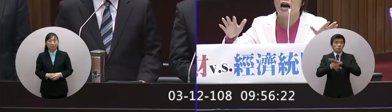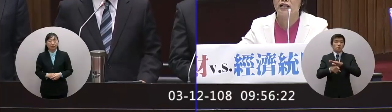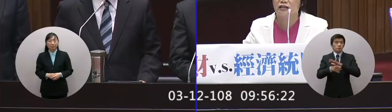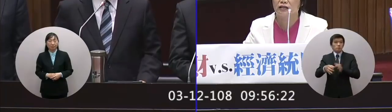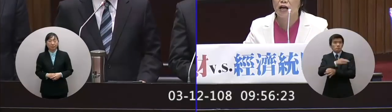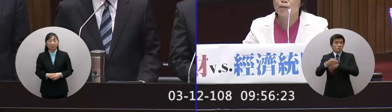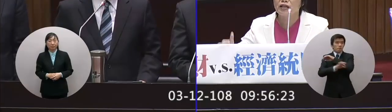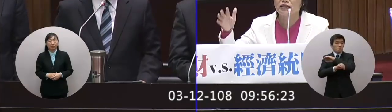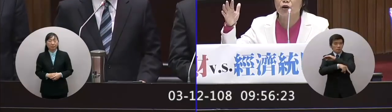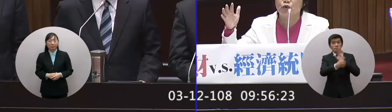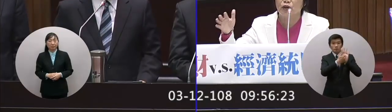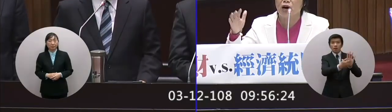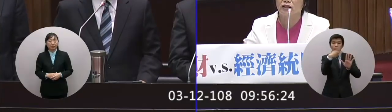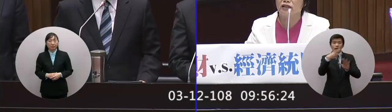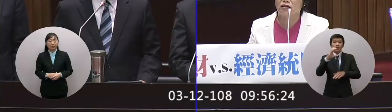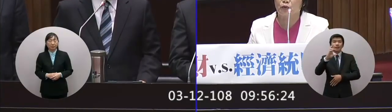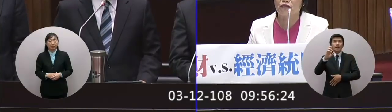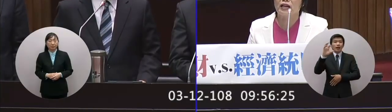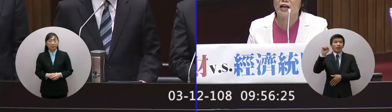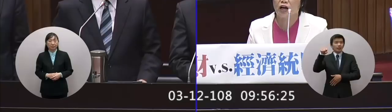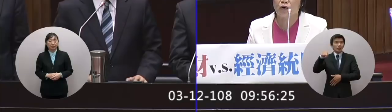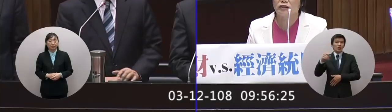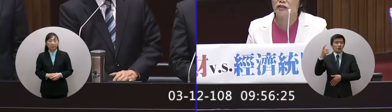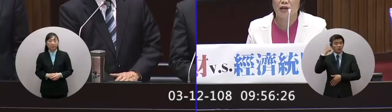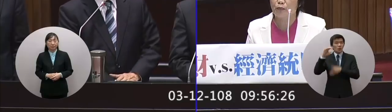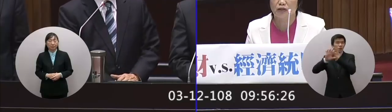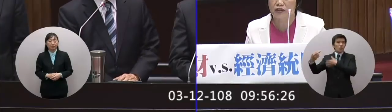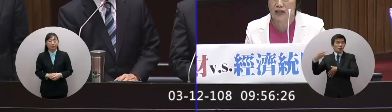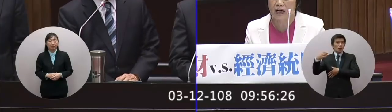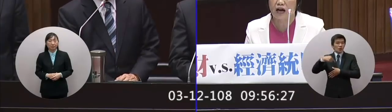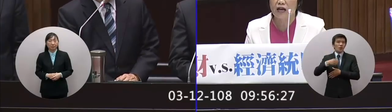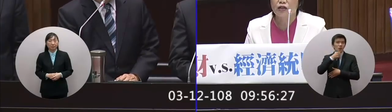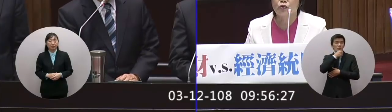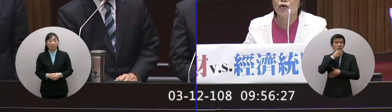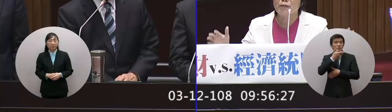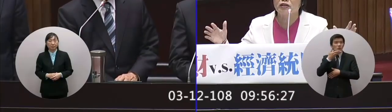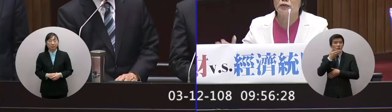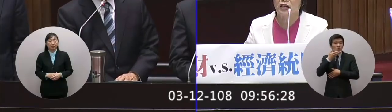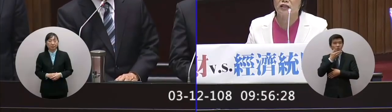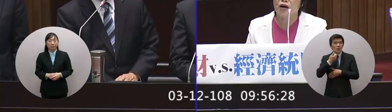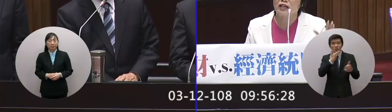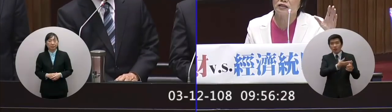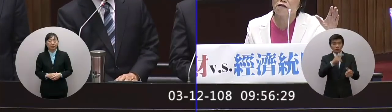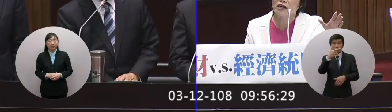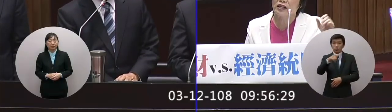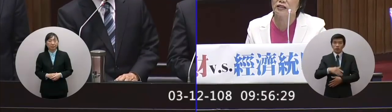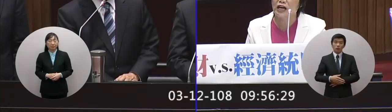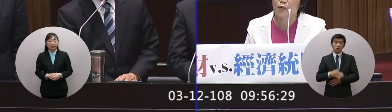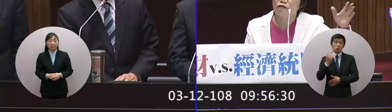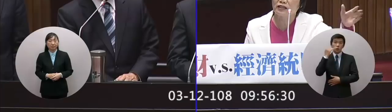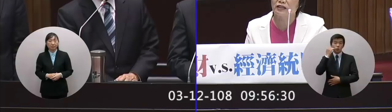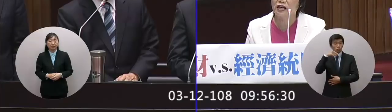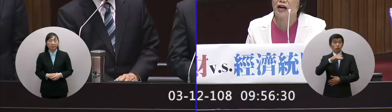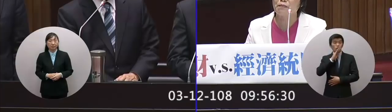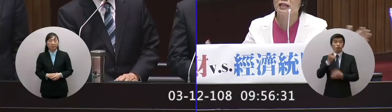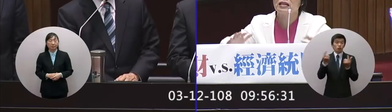讲的所谓 CRS， 被人家污名化，这叫什么肥咖条款？其实他们不这么想啊。如果他没有这么想的话，他只要放在新